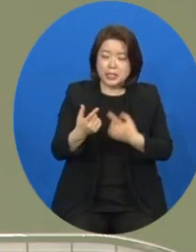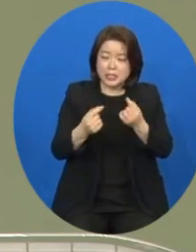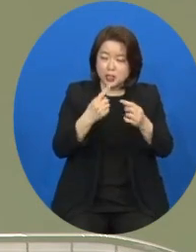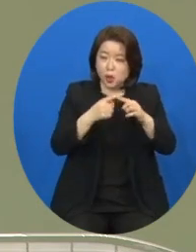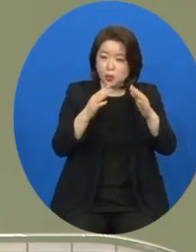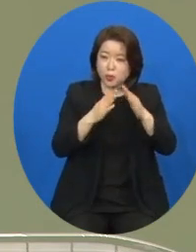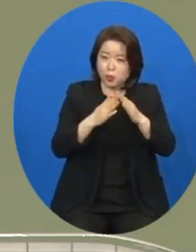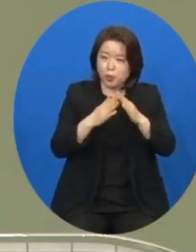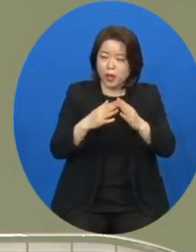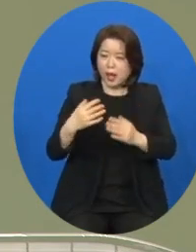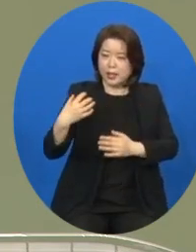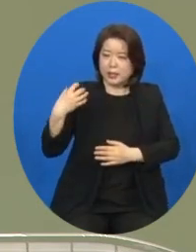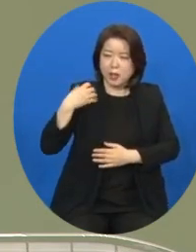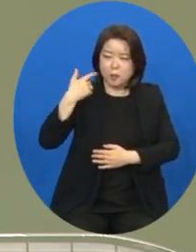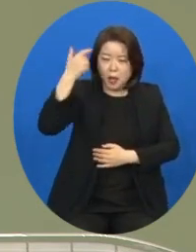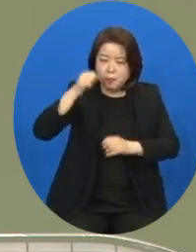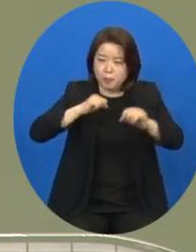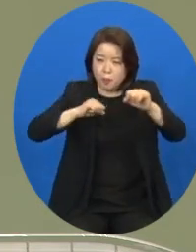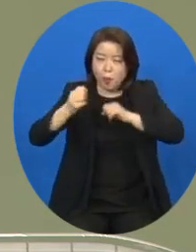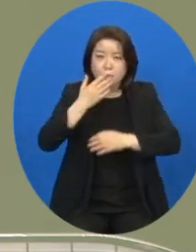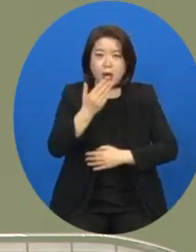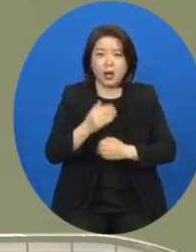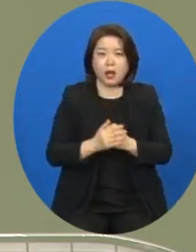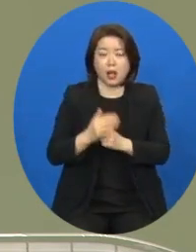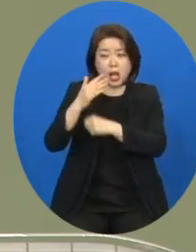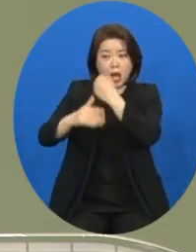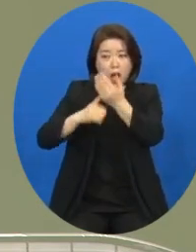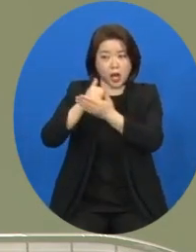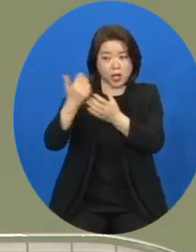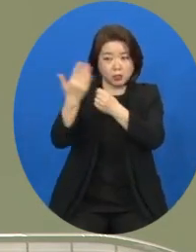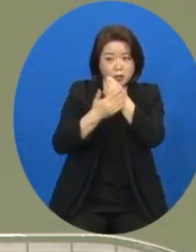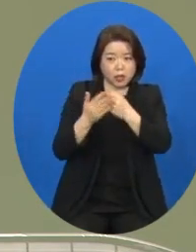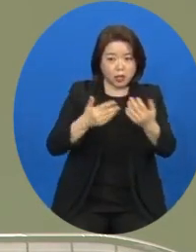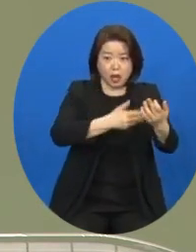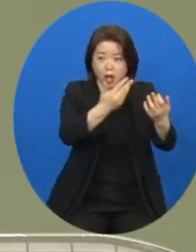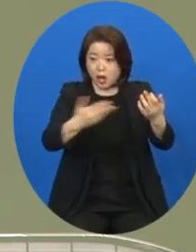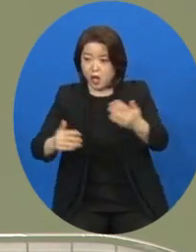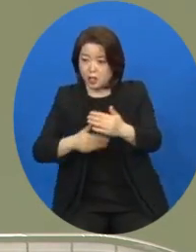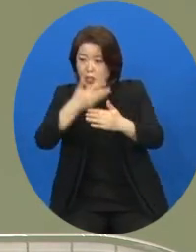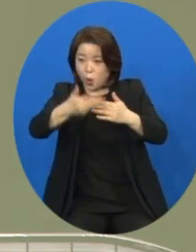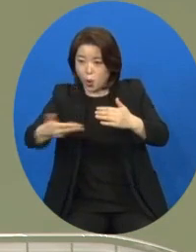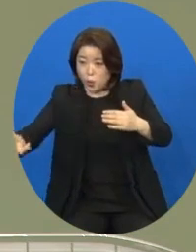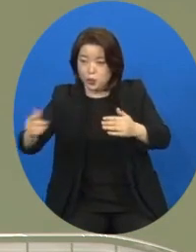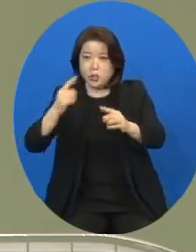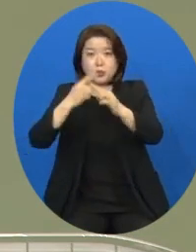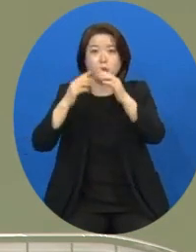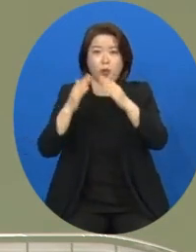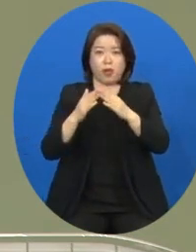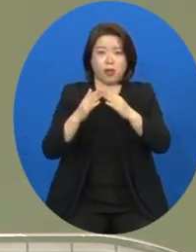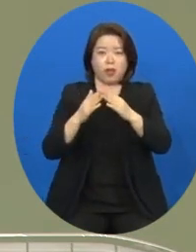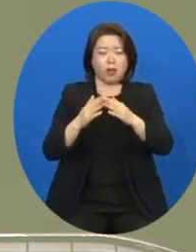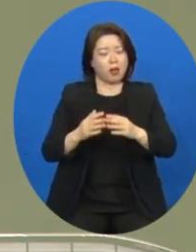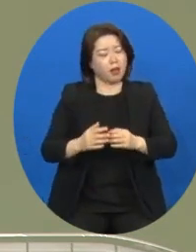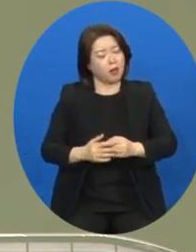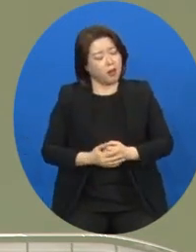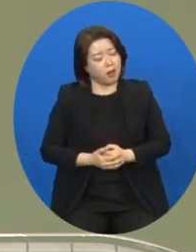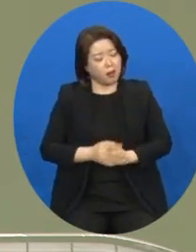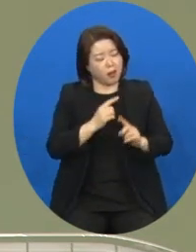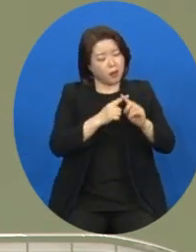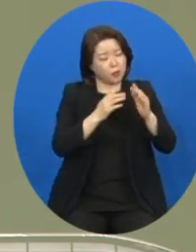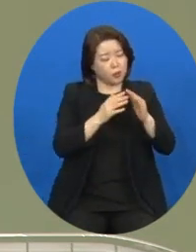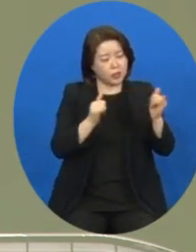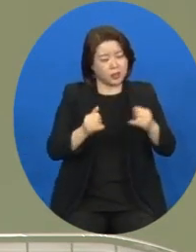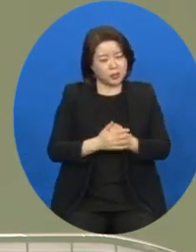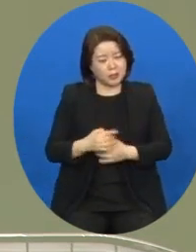교회를 목회할 수 있을까? 하나님의 은혜가 강같이 흐르는 교회. 교인들이